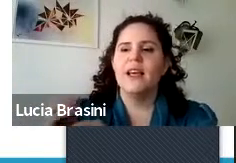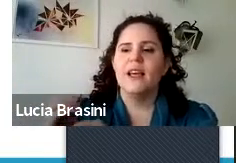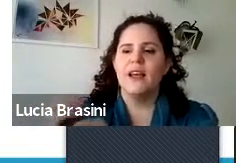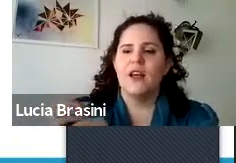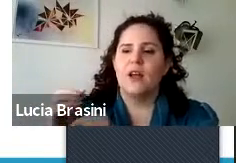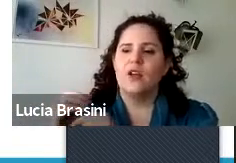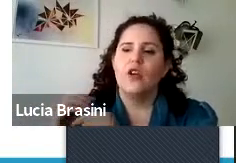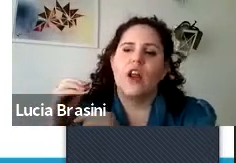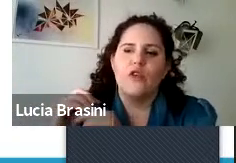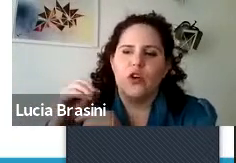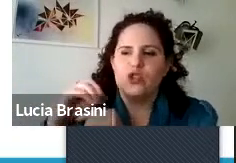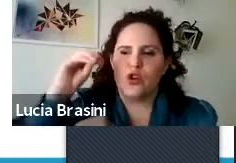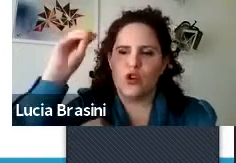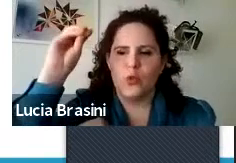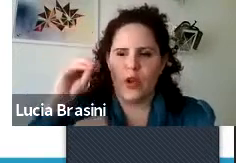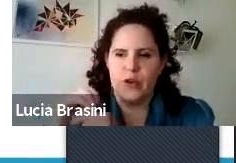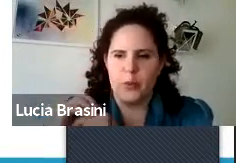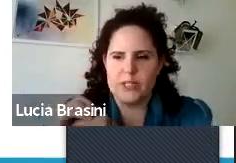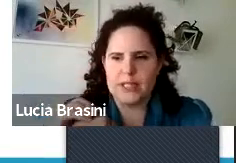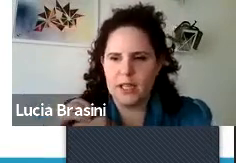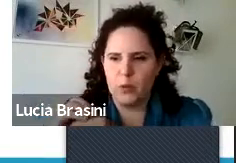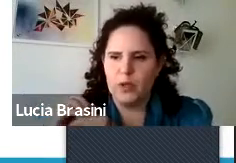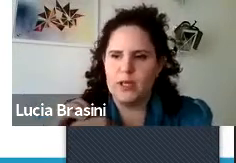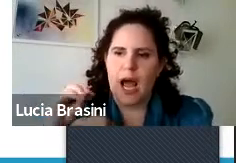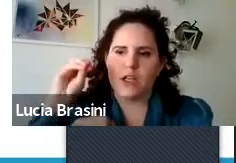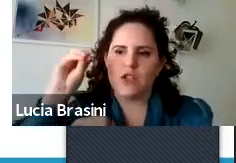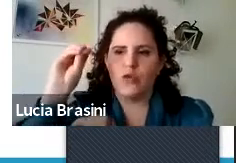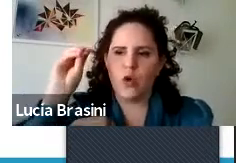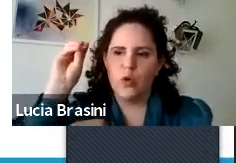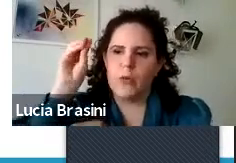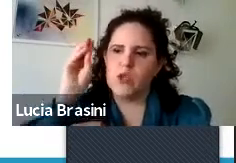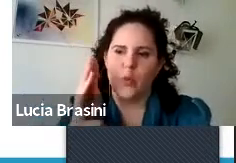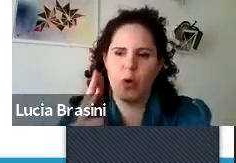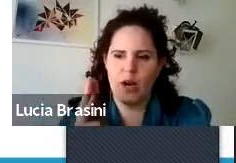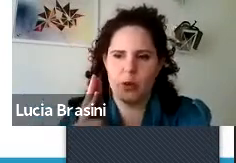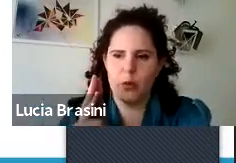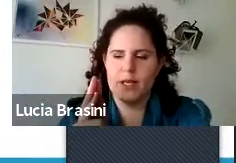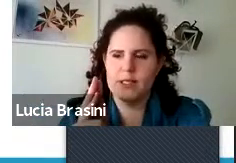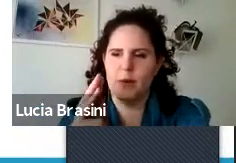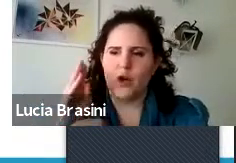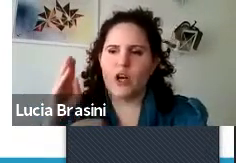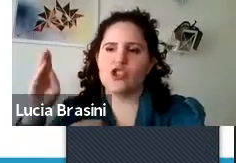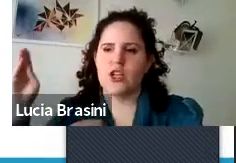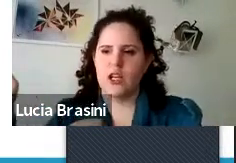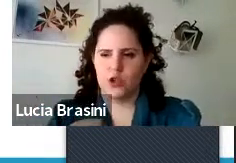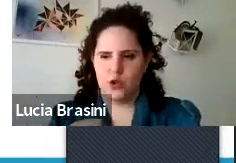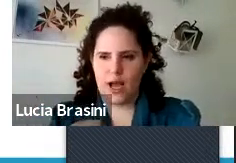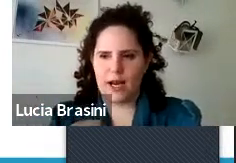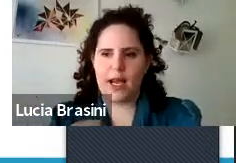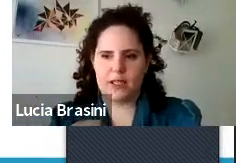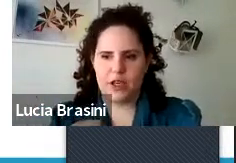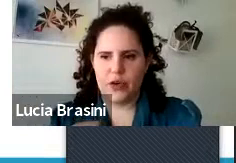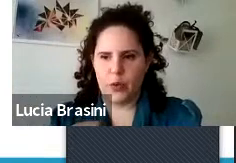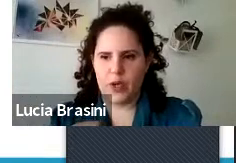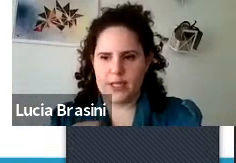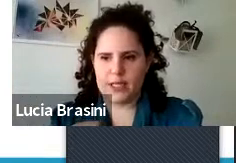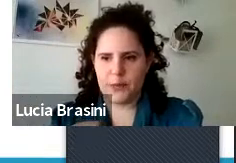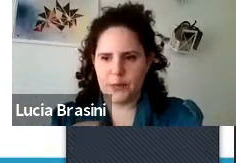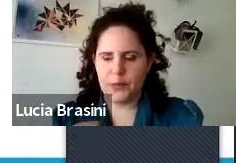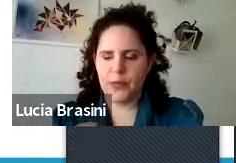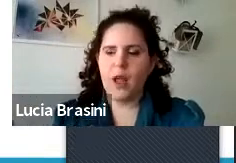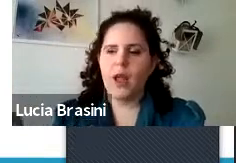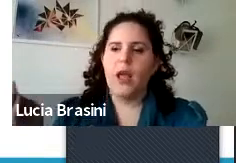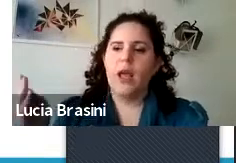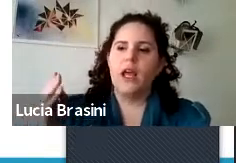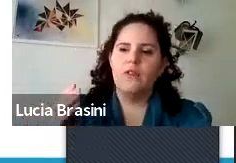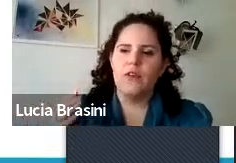frequenze. Io lavoro solo su quella frequenza lì, quindi alto volume su quella frequenza, ma non accedo alle altre